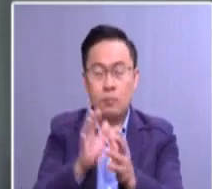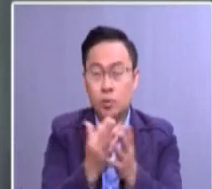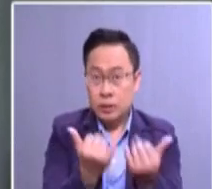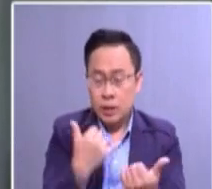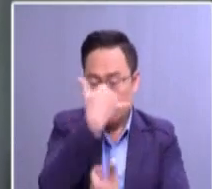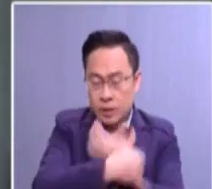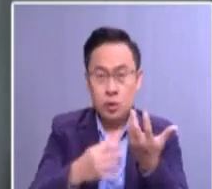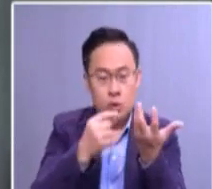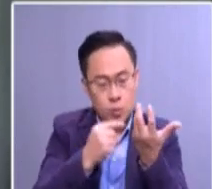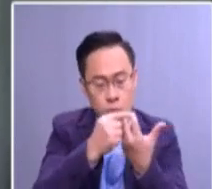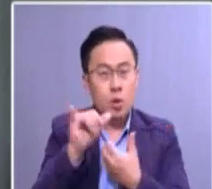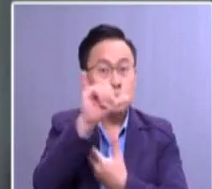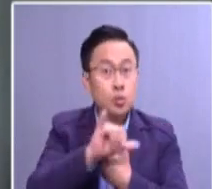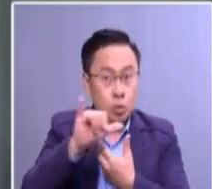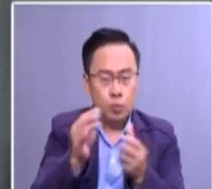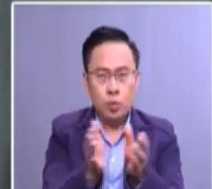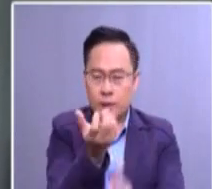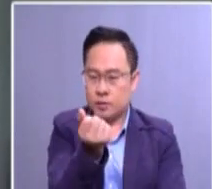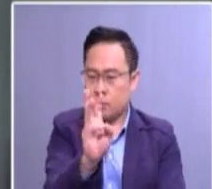ประเทศเพราะว่าไปพบผู้ป่วยเพิ่มเฉลี่ยวันละ100